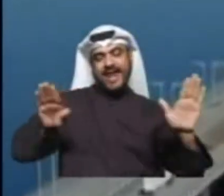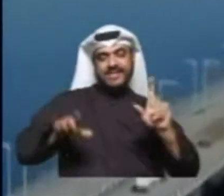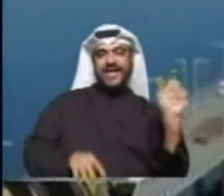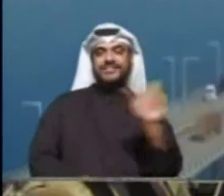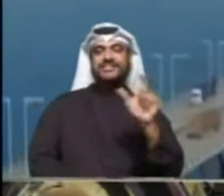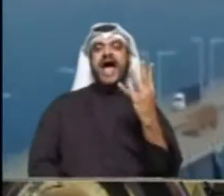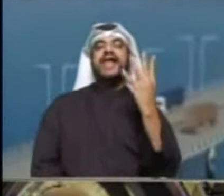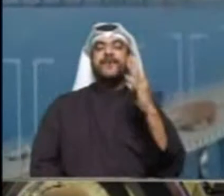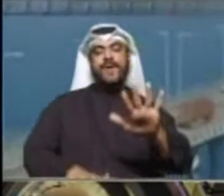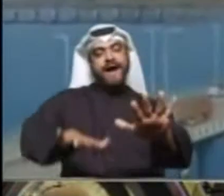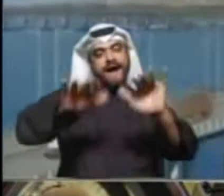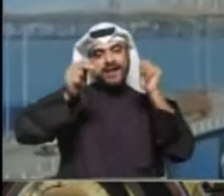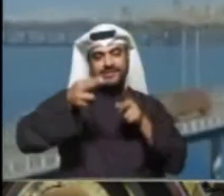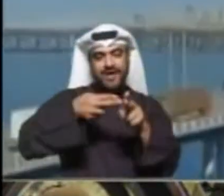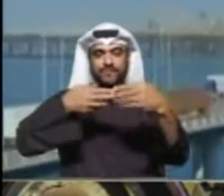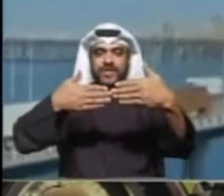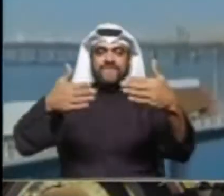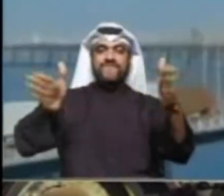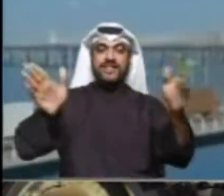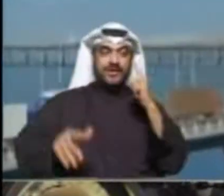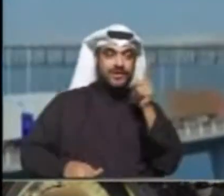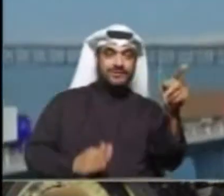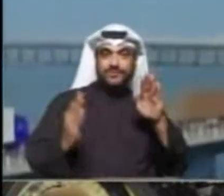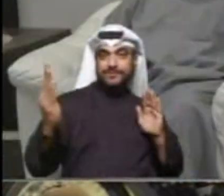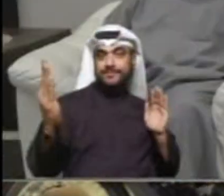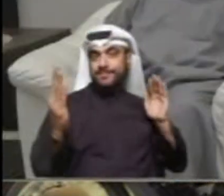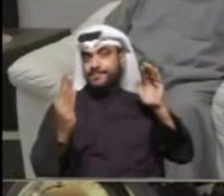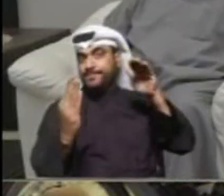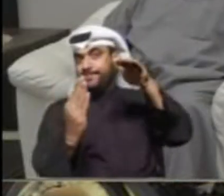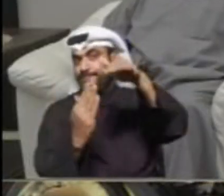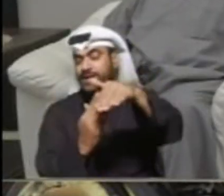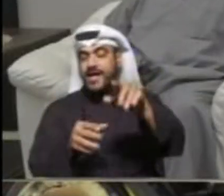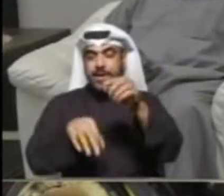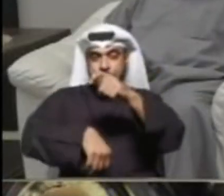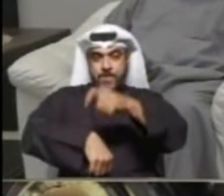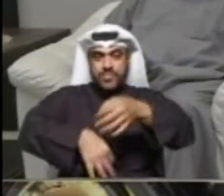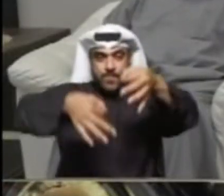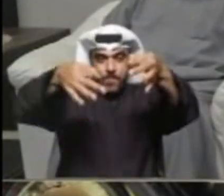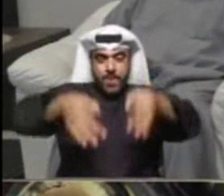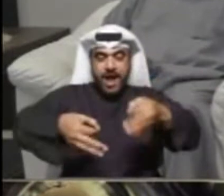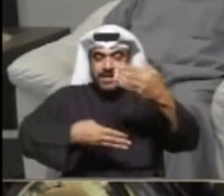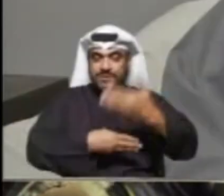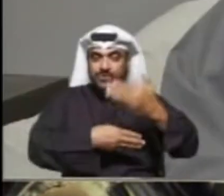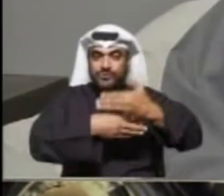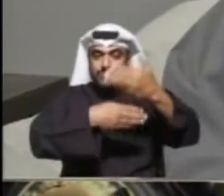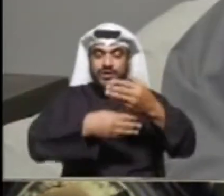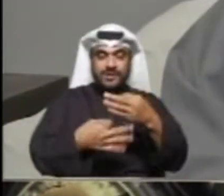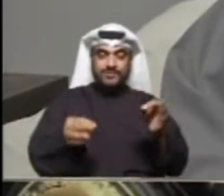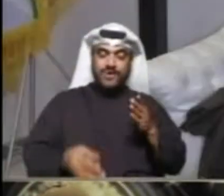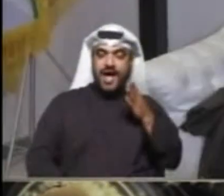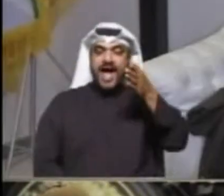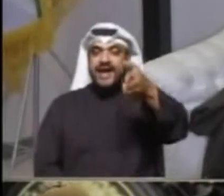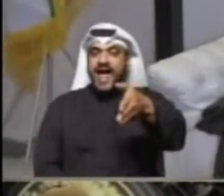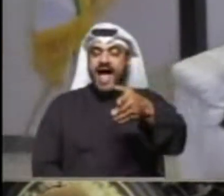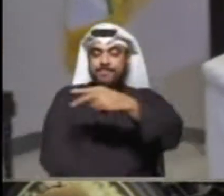العملاق يعتبر من ضمن الجسور الأطول بالعالم، وتزامنا مع تنفيذ أعماله زار رئيس